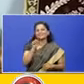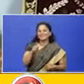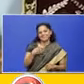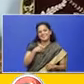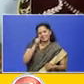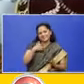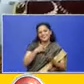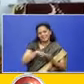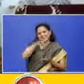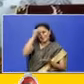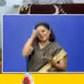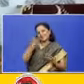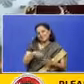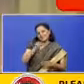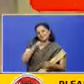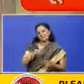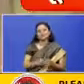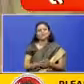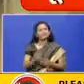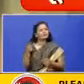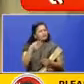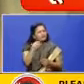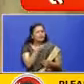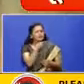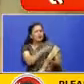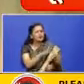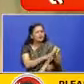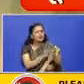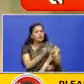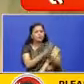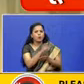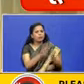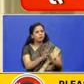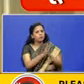है सर। मुझे बताइए, मोढेरा में जो इतना